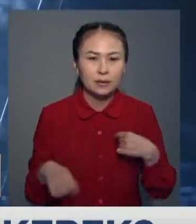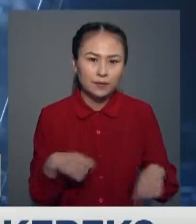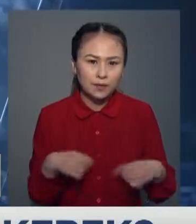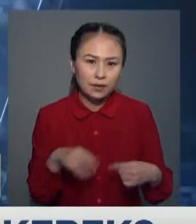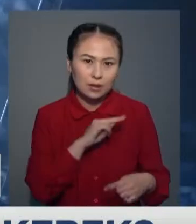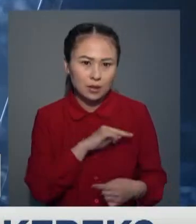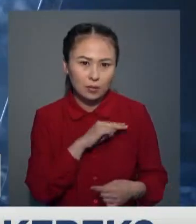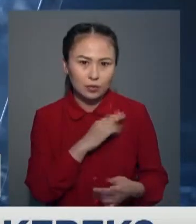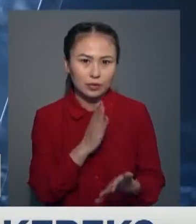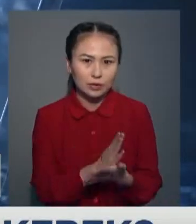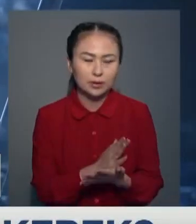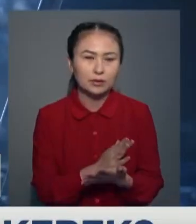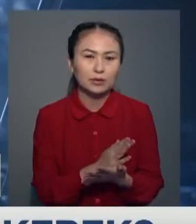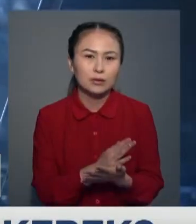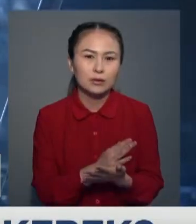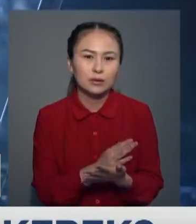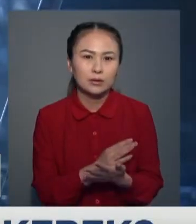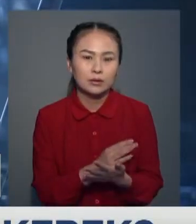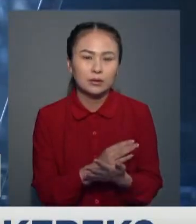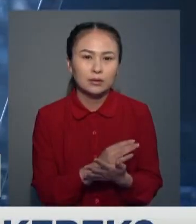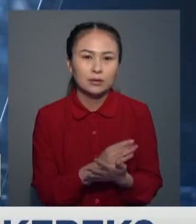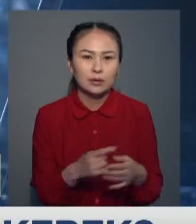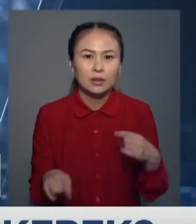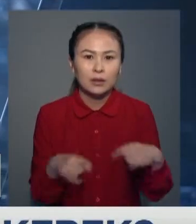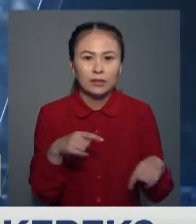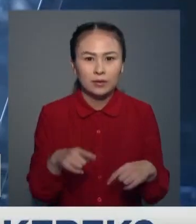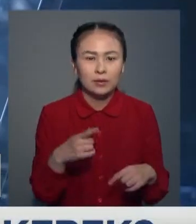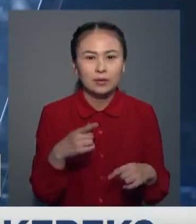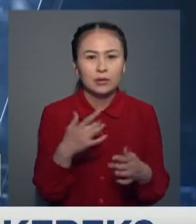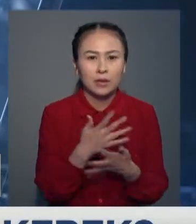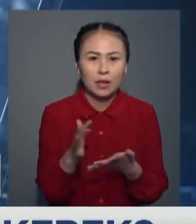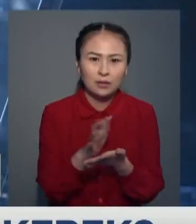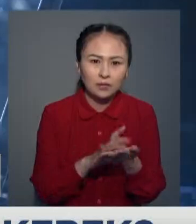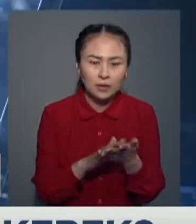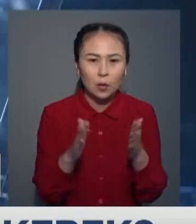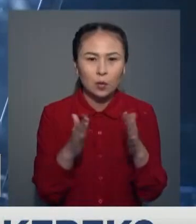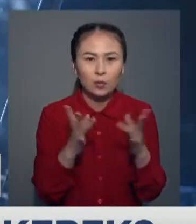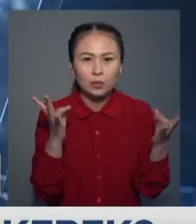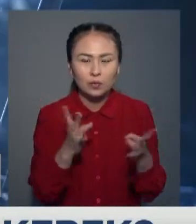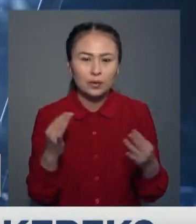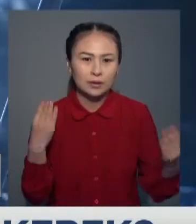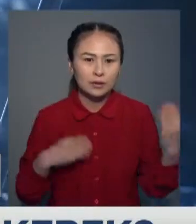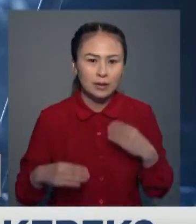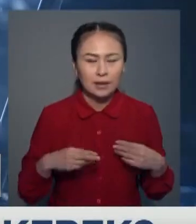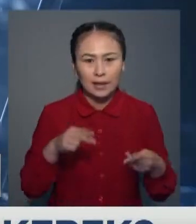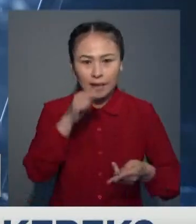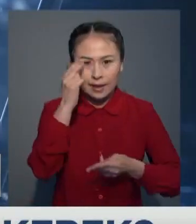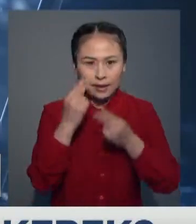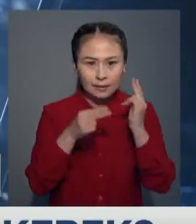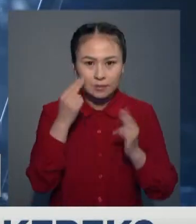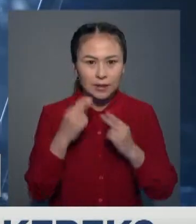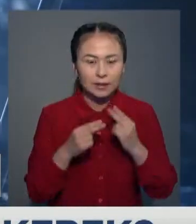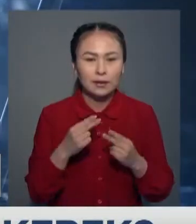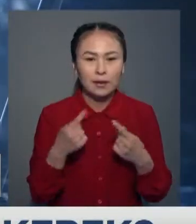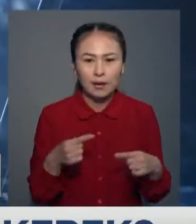жатыр. Тауарларға қатысты айта кететін болсақ, оған гаджеттер, тұрмыстық техникалар, киімдер және